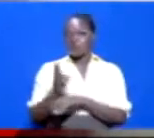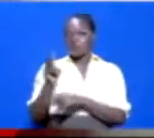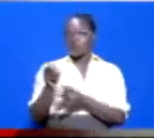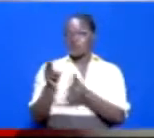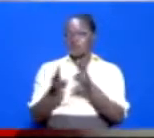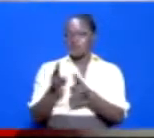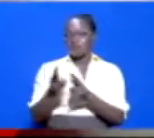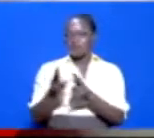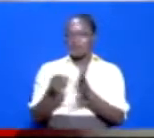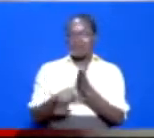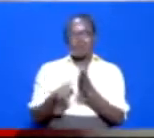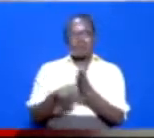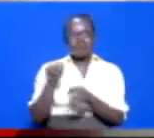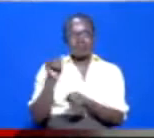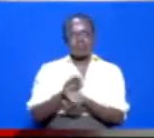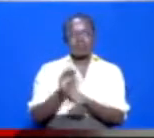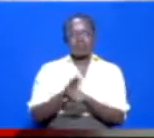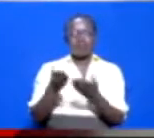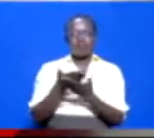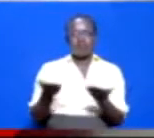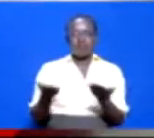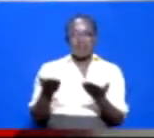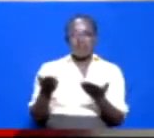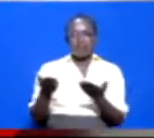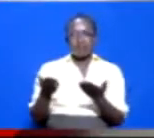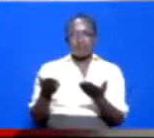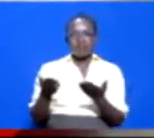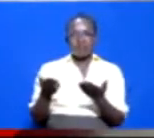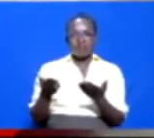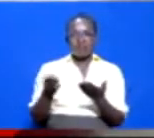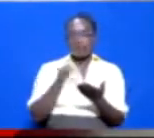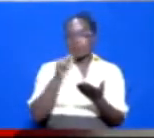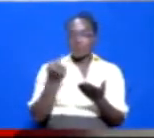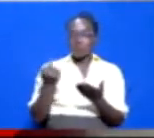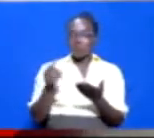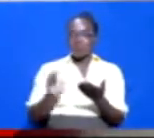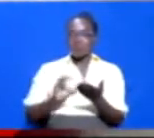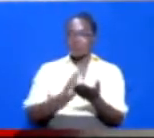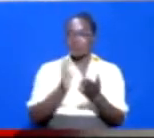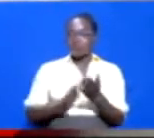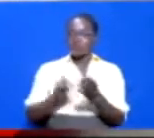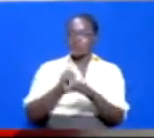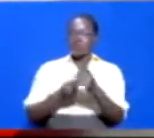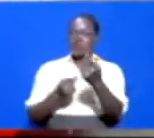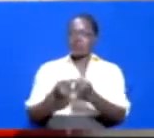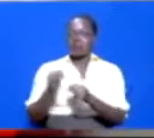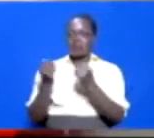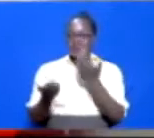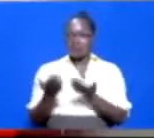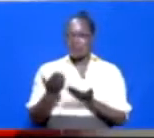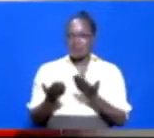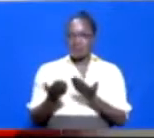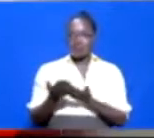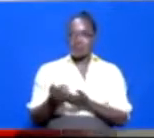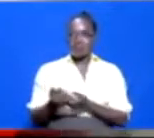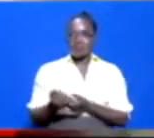So kuna shida mingi other than nao commissioner peke yao. Nao commissioner wakikuja, ndio labda hiyo wanasema kwa